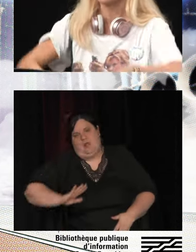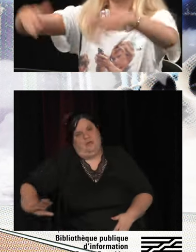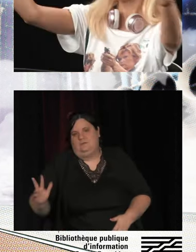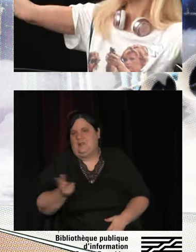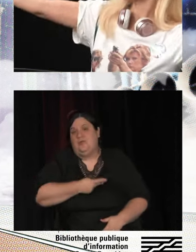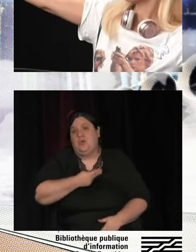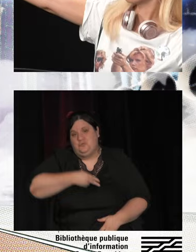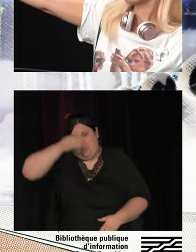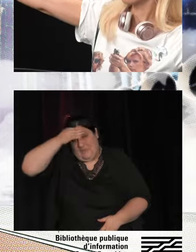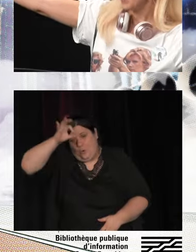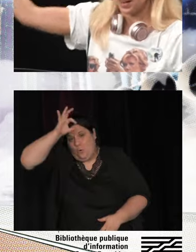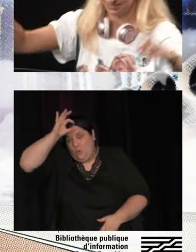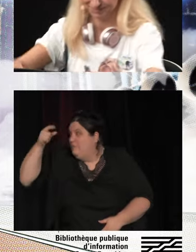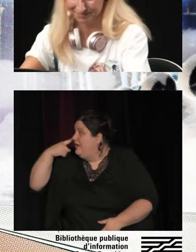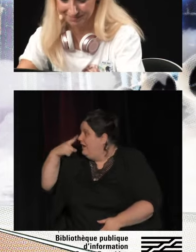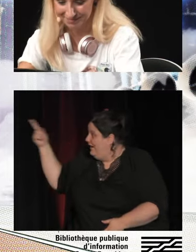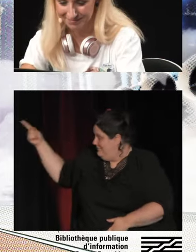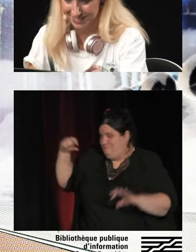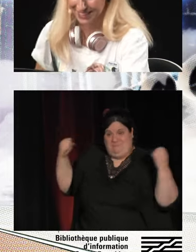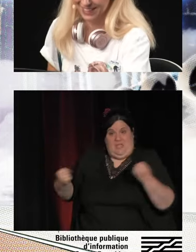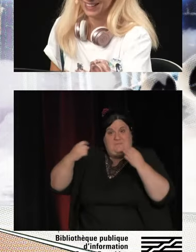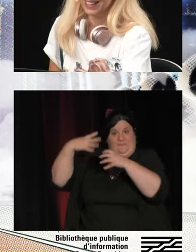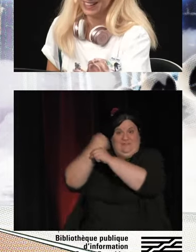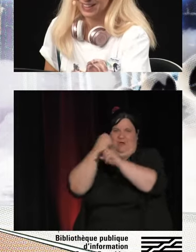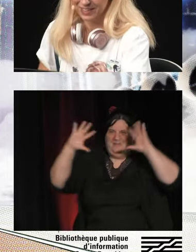parce que... Voilà. Regardez, il y a une animation de victoire.